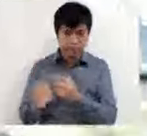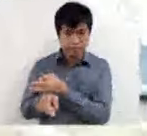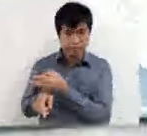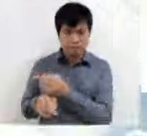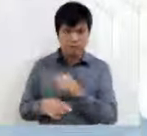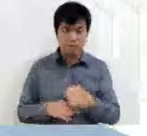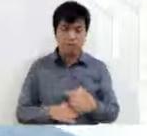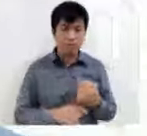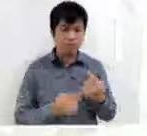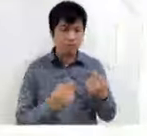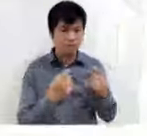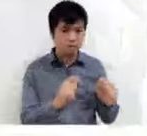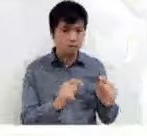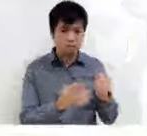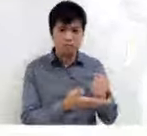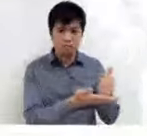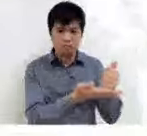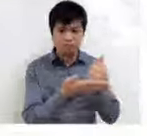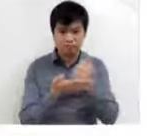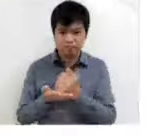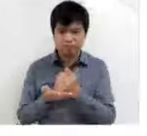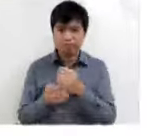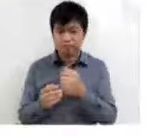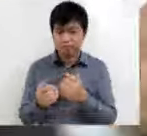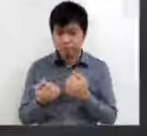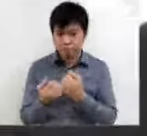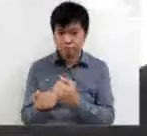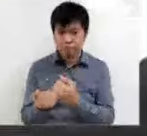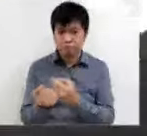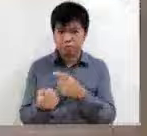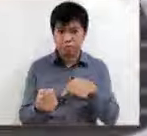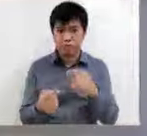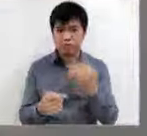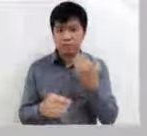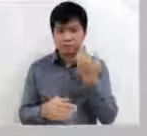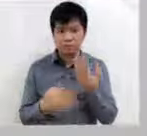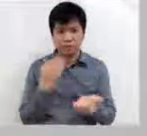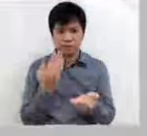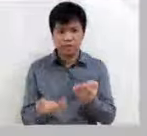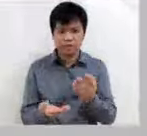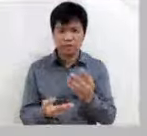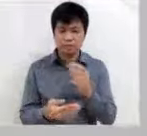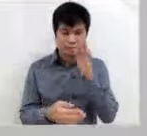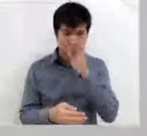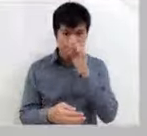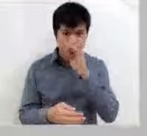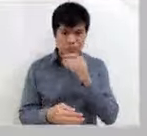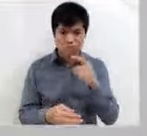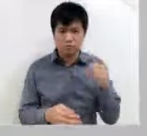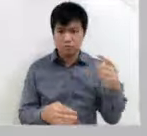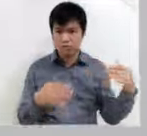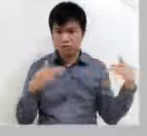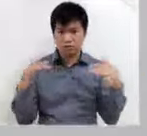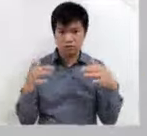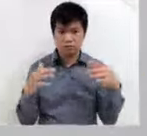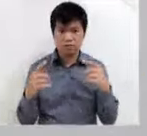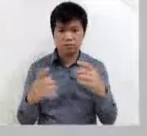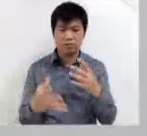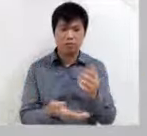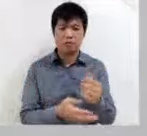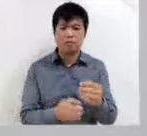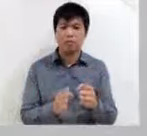mabibigyan ng tulong ang mga naulila ng mga Pilipinong nasawi sa giyera kasama na si Paul. Meron silang matatanggap na mas malaki pa, no?